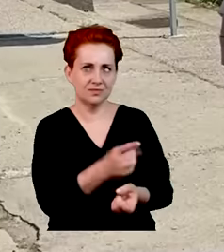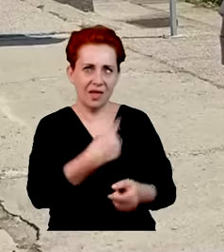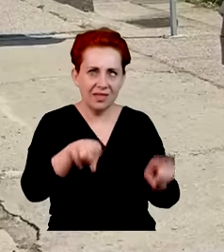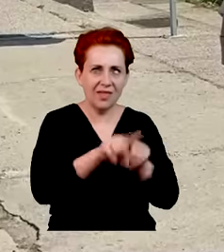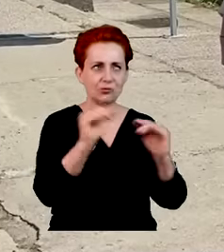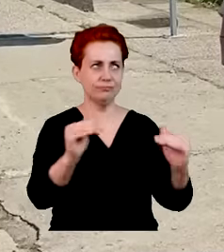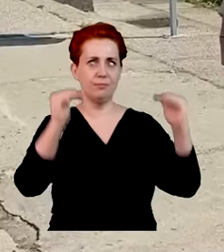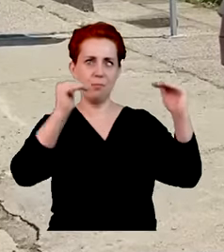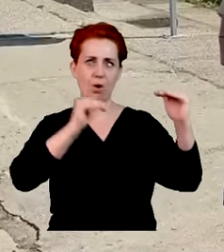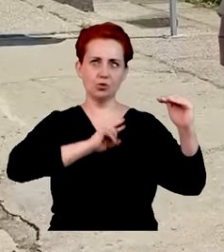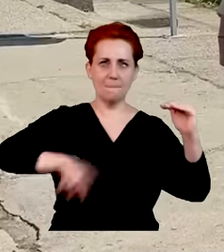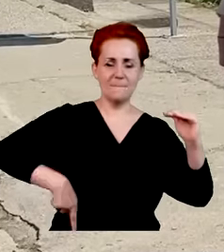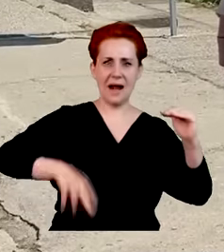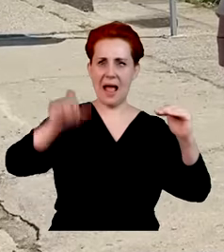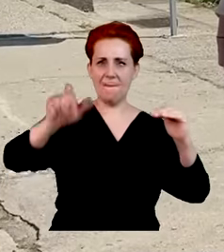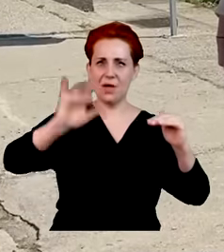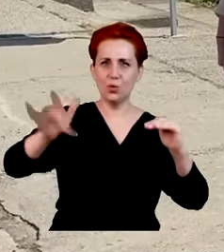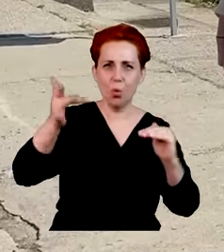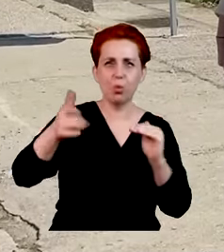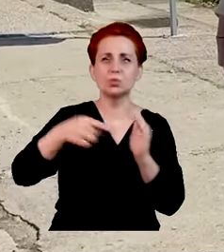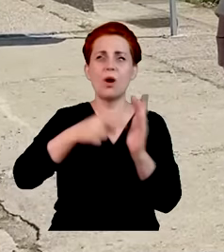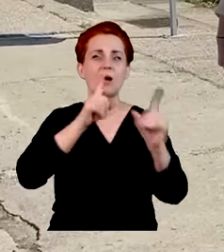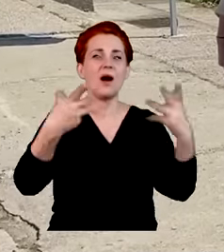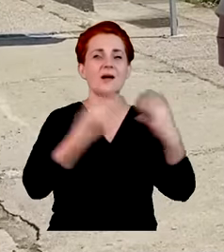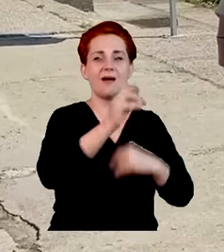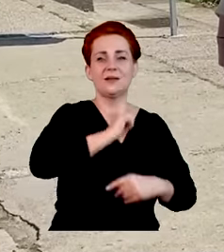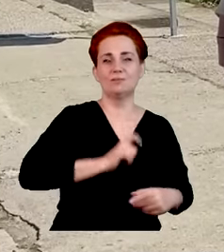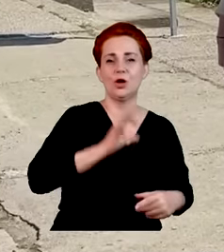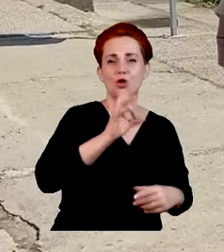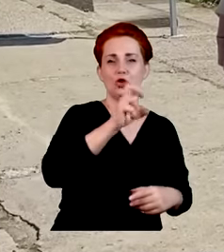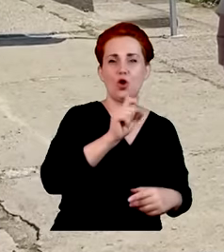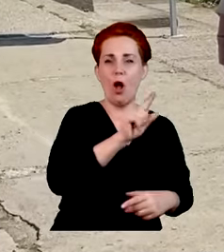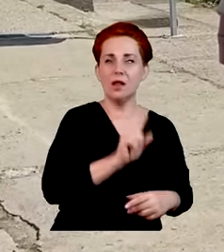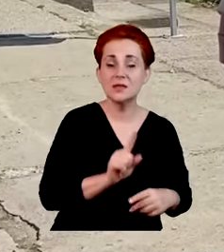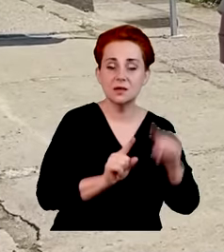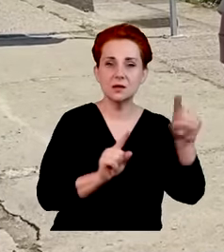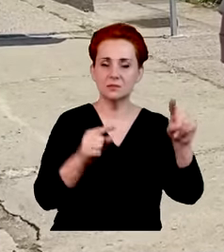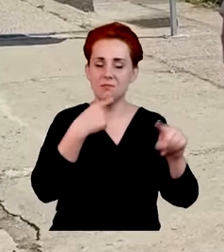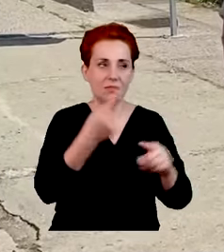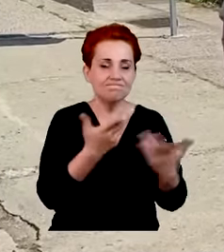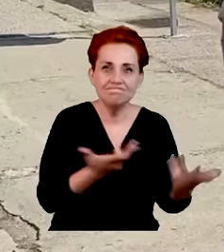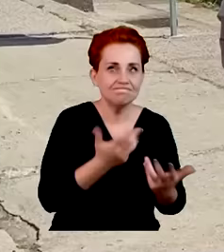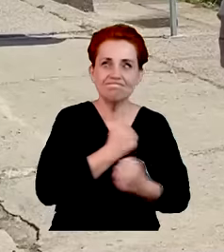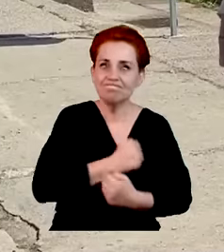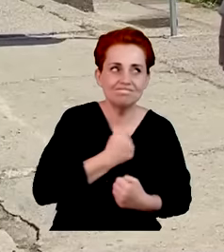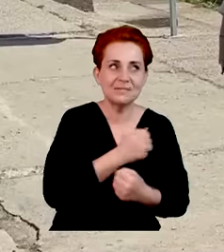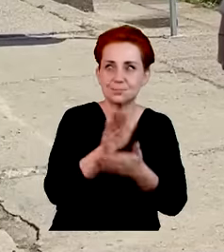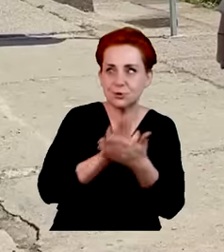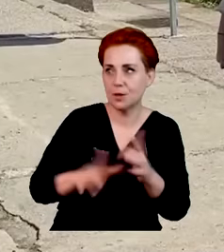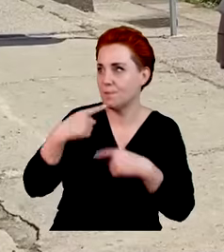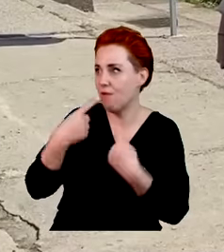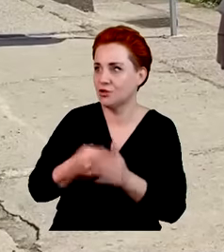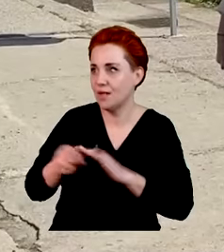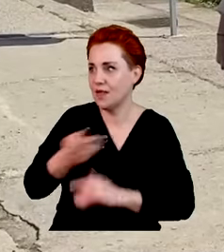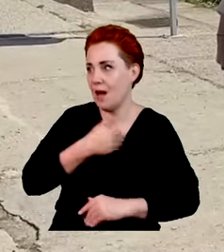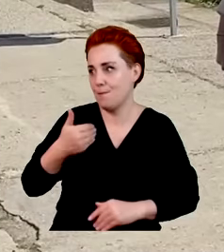Tuska który rozmawiał na ten temat z kanclerzem szolem wyraziła ubolewanie i przekazała przeprosiny uważamy że